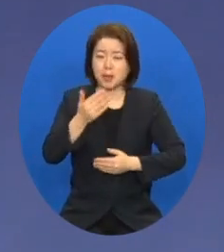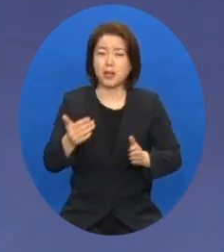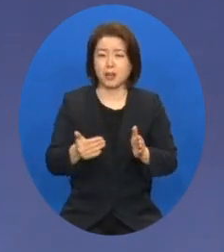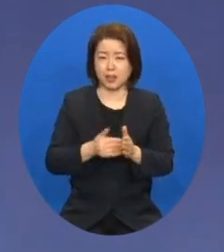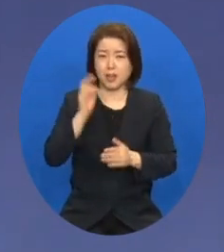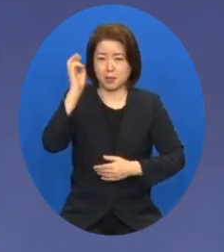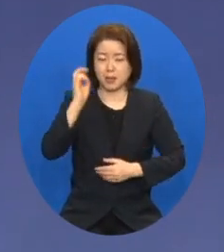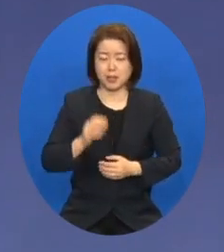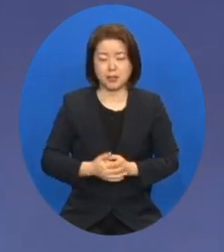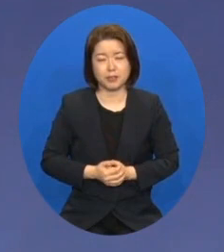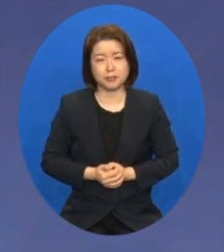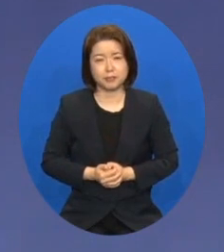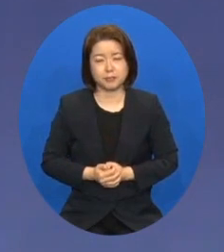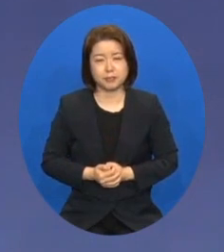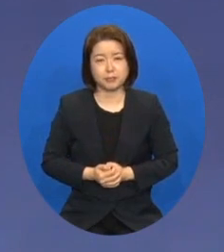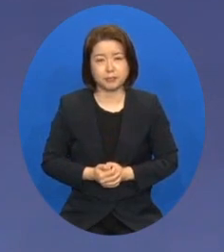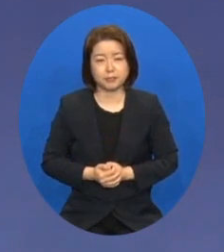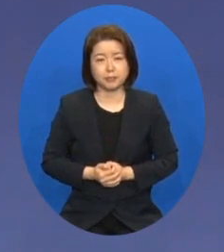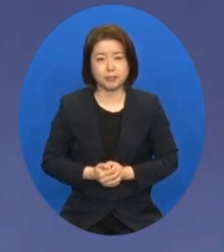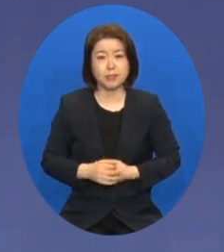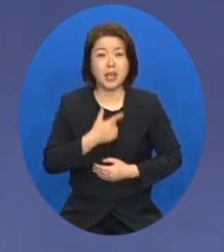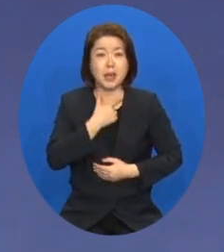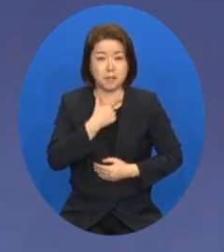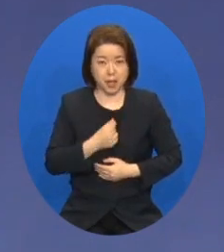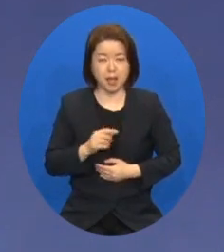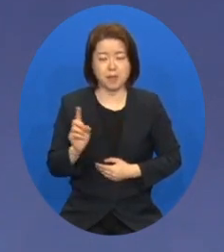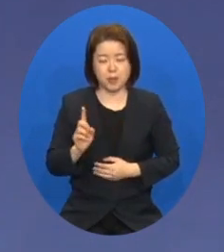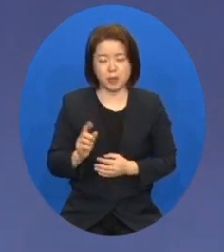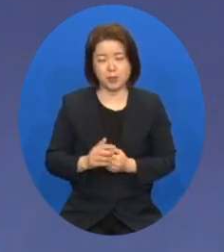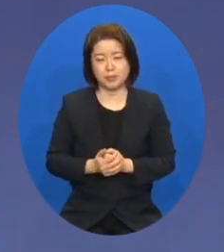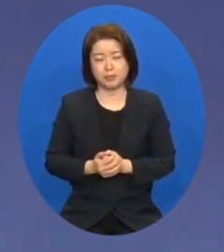것입니다 바라기는